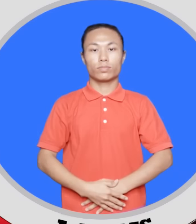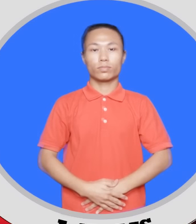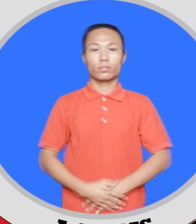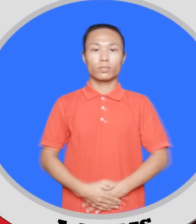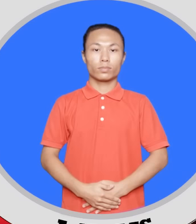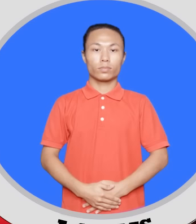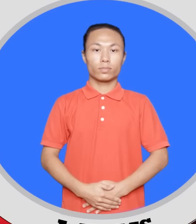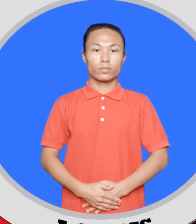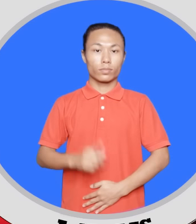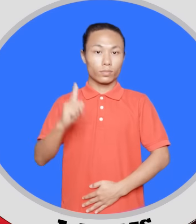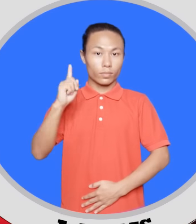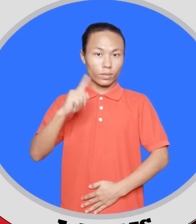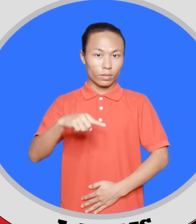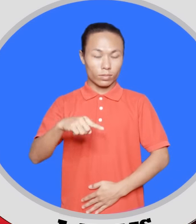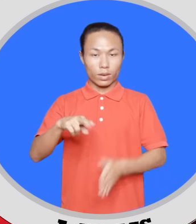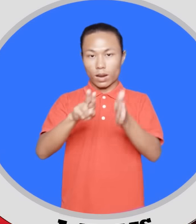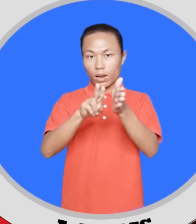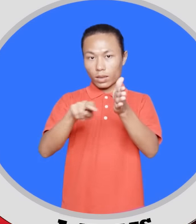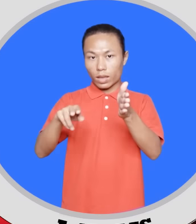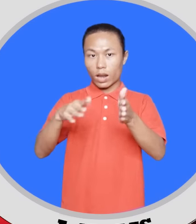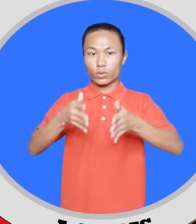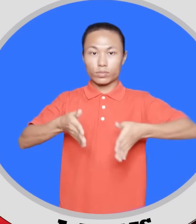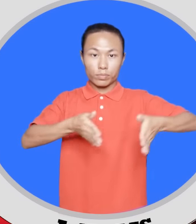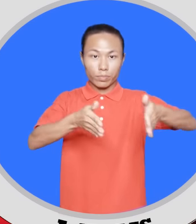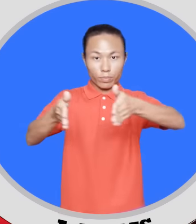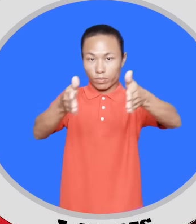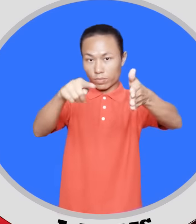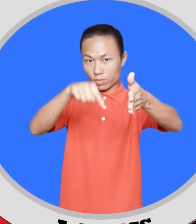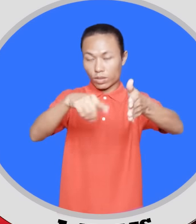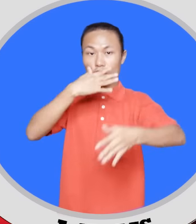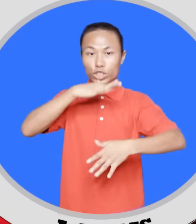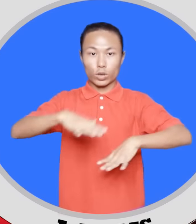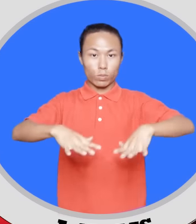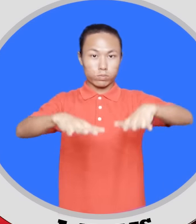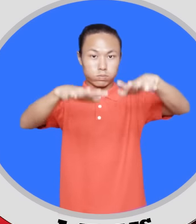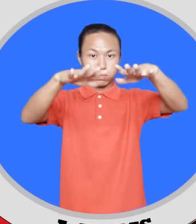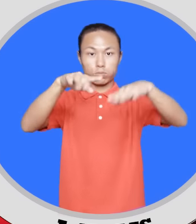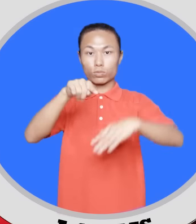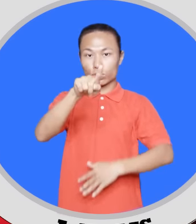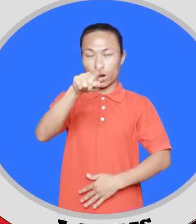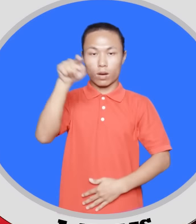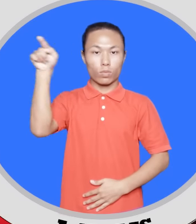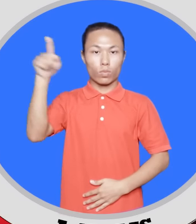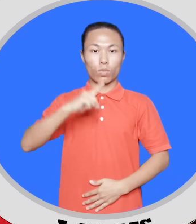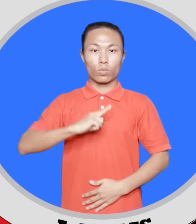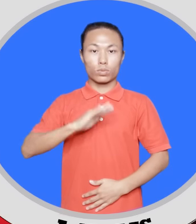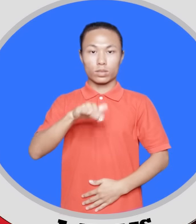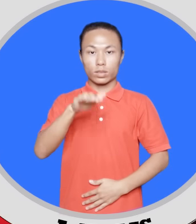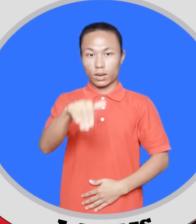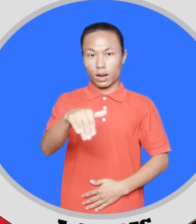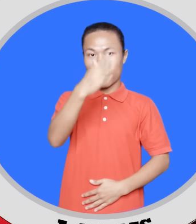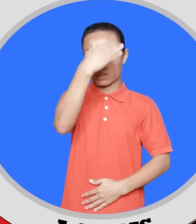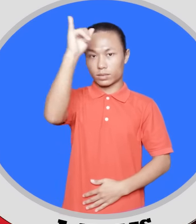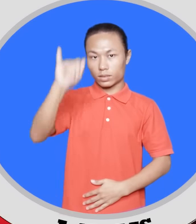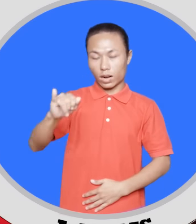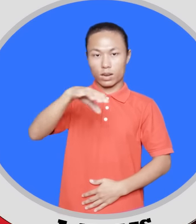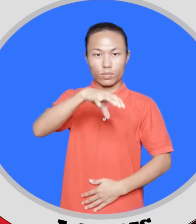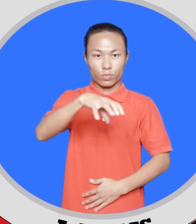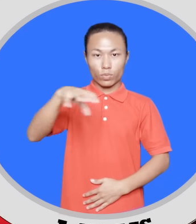တယ်။ဒါအပြင် ARE မြင့်ရင်မြင့်တက်မှုကြောင့်စကိုင်းတိုင်းအတွင်းကဇလင်းကြီးထီချိုင်ကတာမင်ကင်းမော်လို